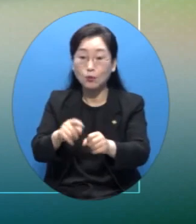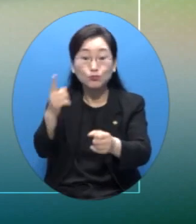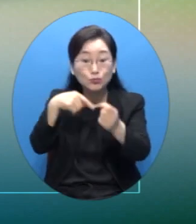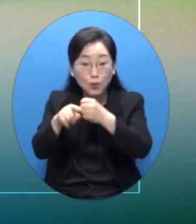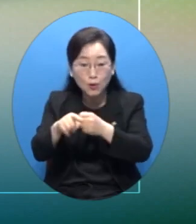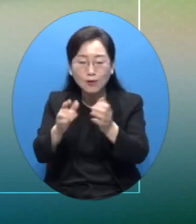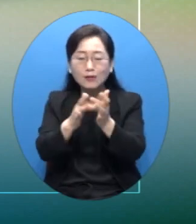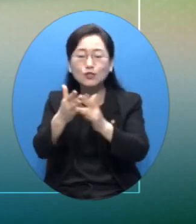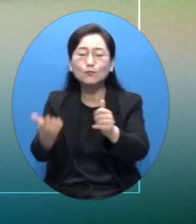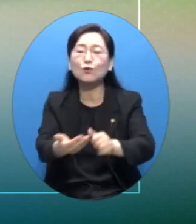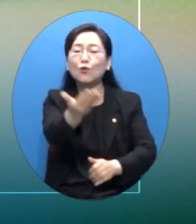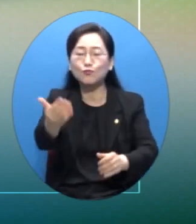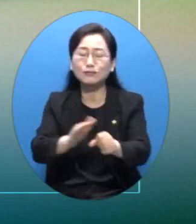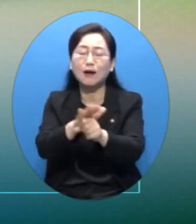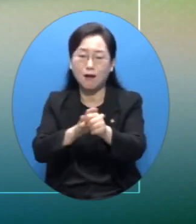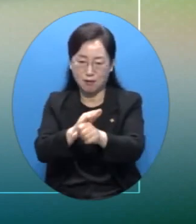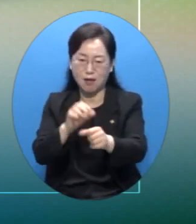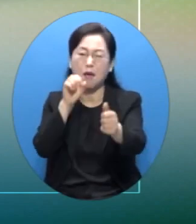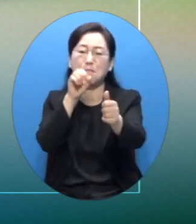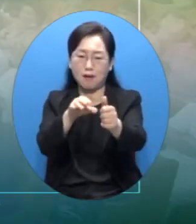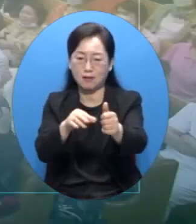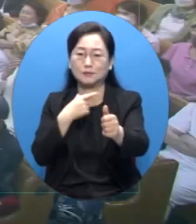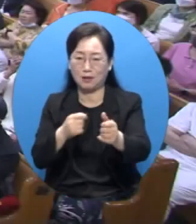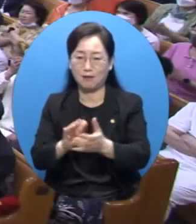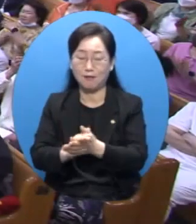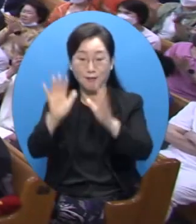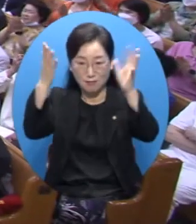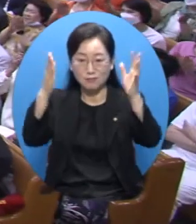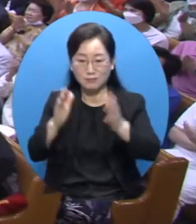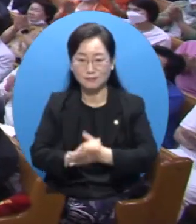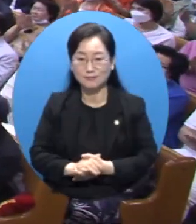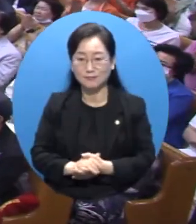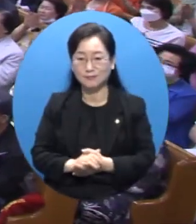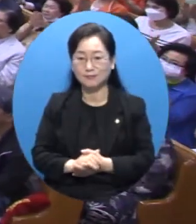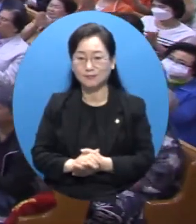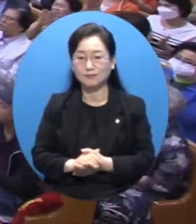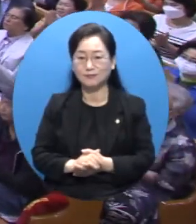여러분을 사랑합니다 라는 말입니다. 할렐루야!